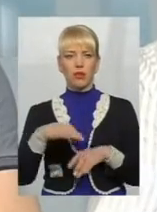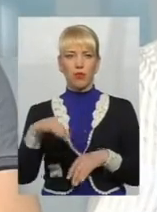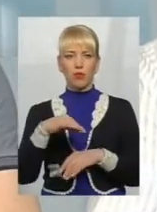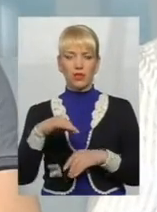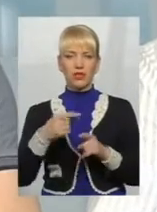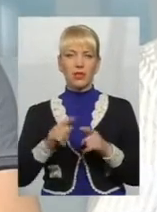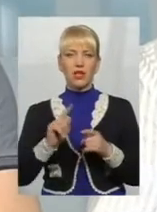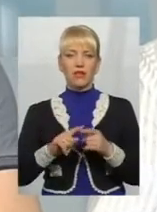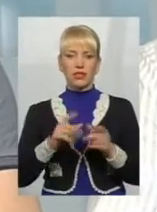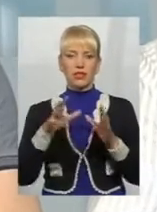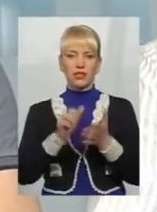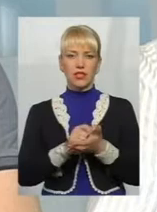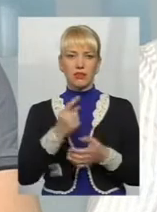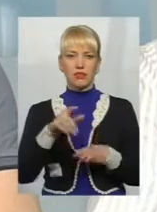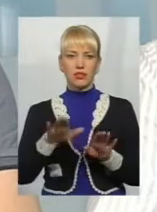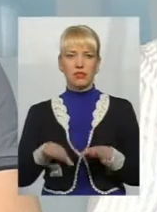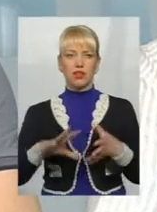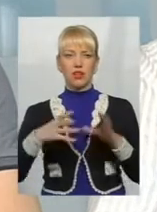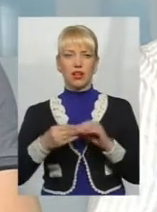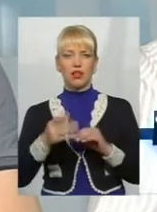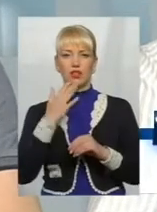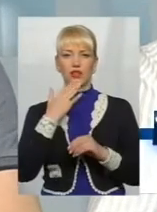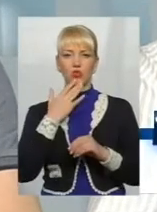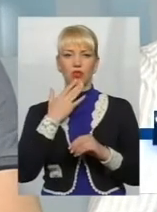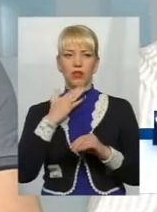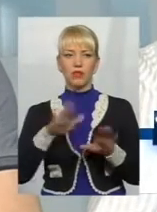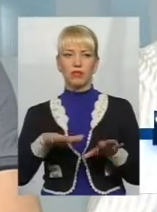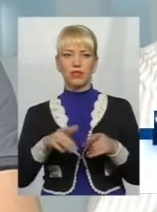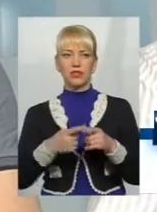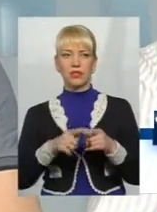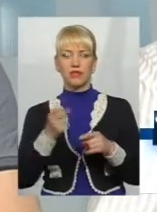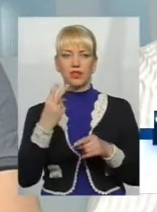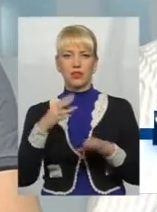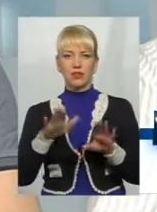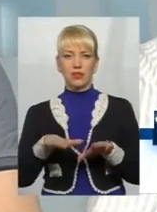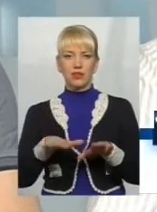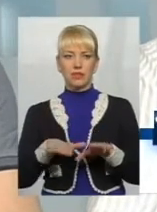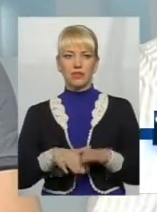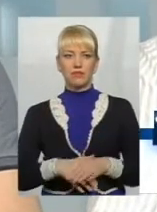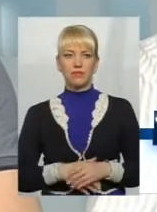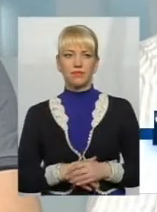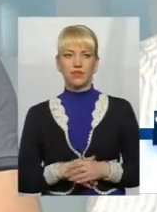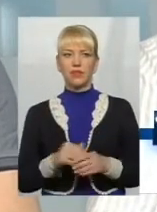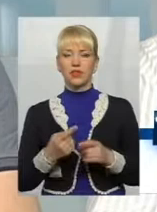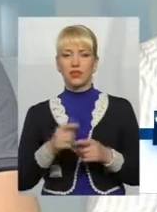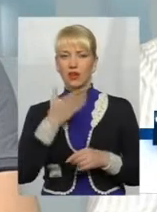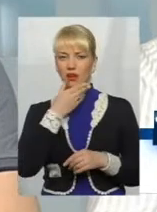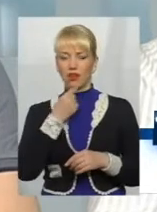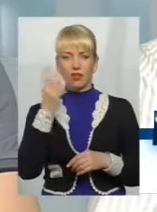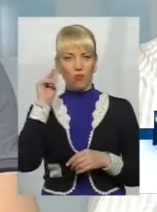місце. Це приблизно загальне національне місце, це 12-те місце. От. Це хороший